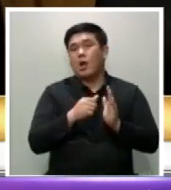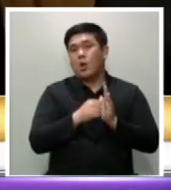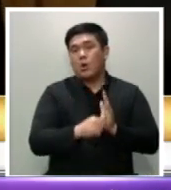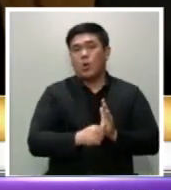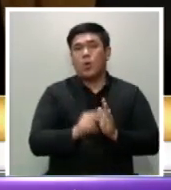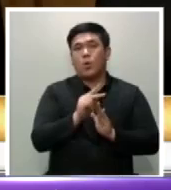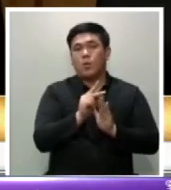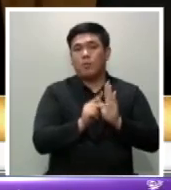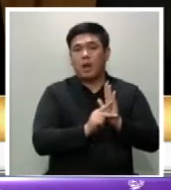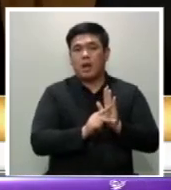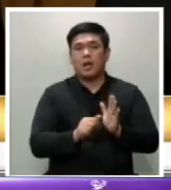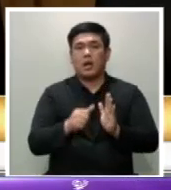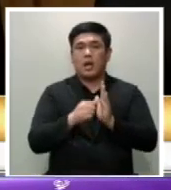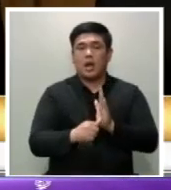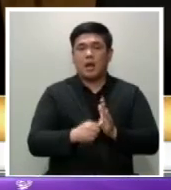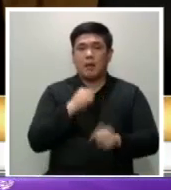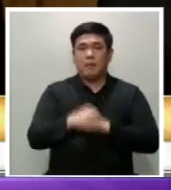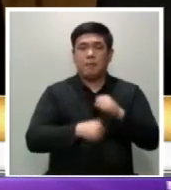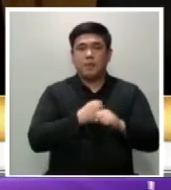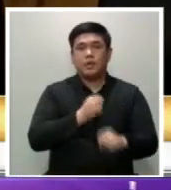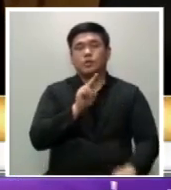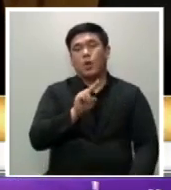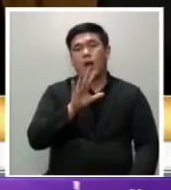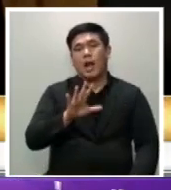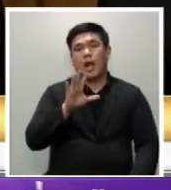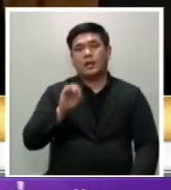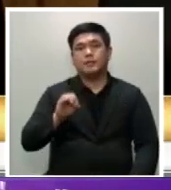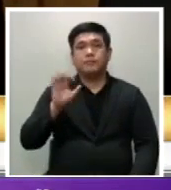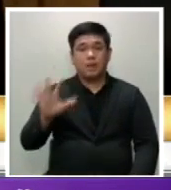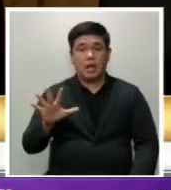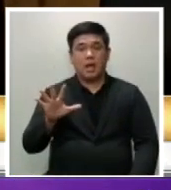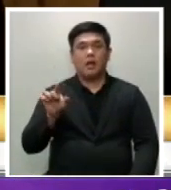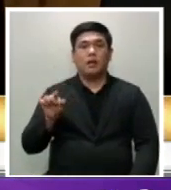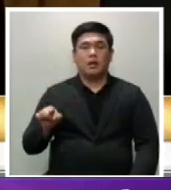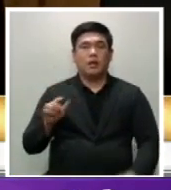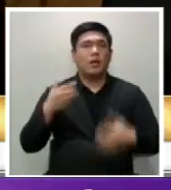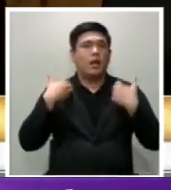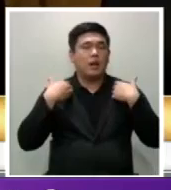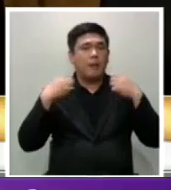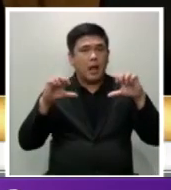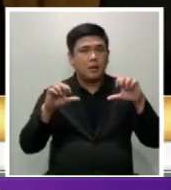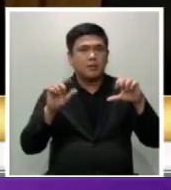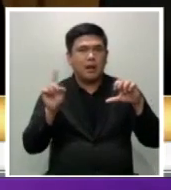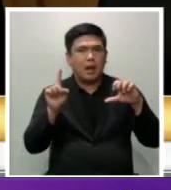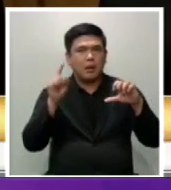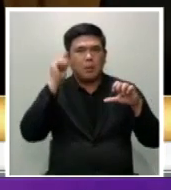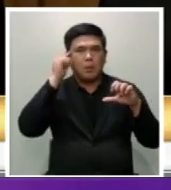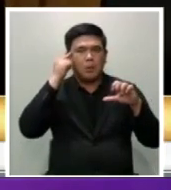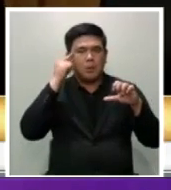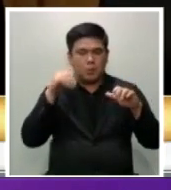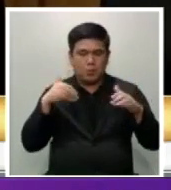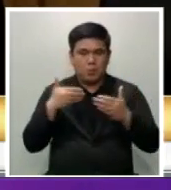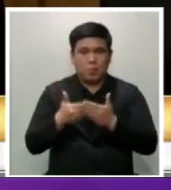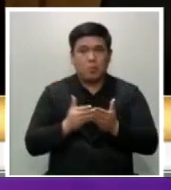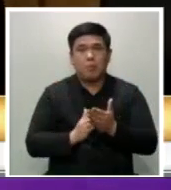ามิตนั้นเริ่มลงมือแก้กันมาตั้งแต่ปี2555รัฐบาลไหนไม่ทราบแล้วก็มาสำเร็จ